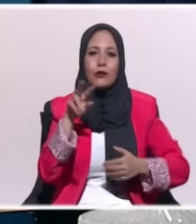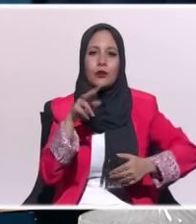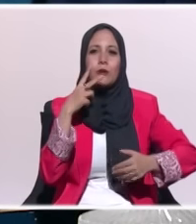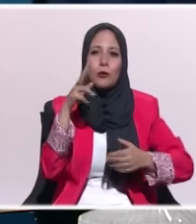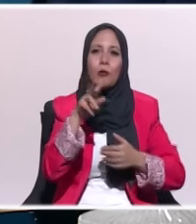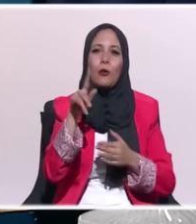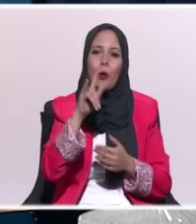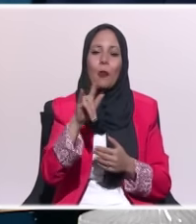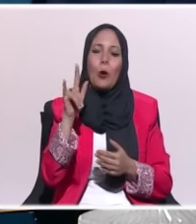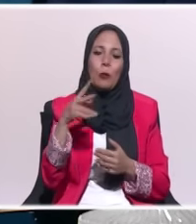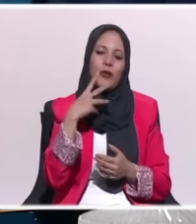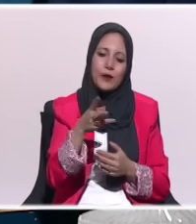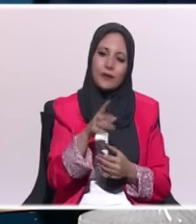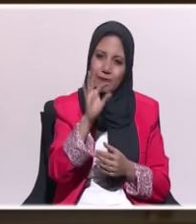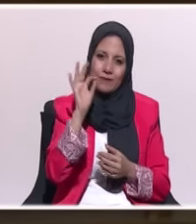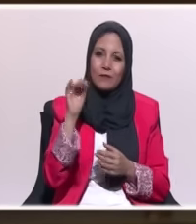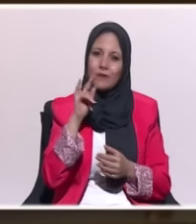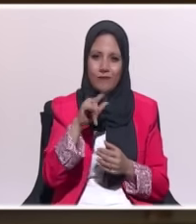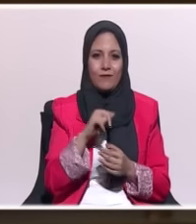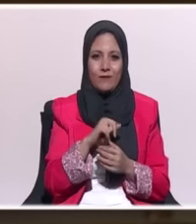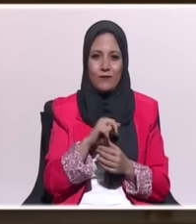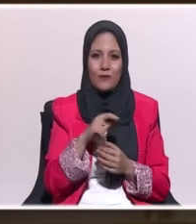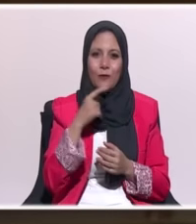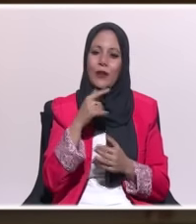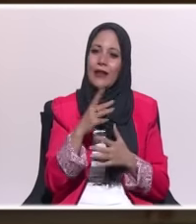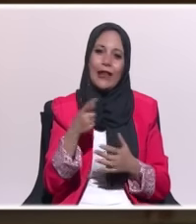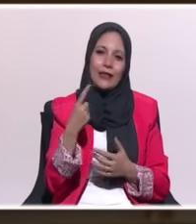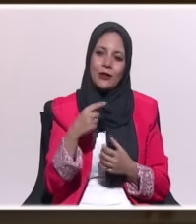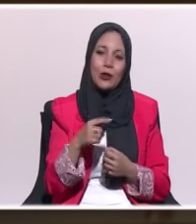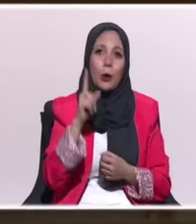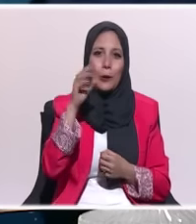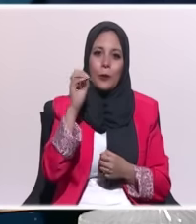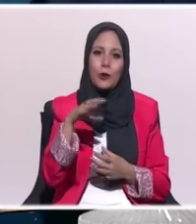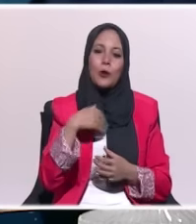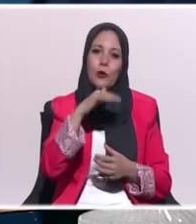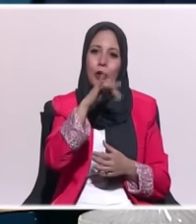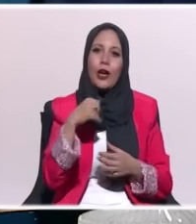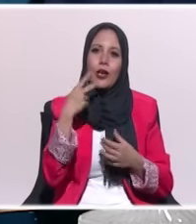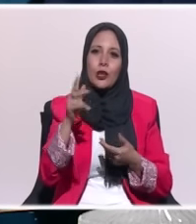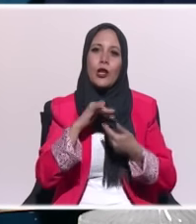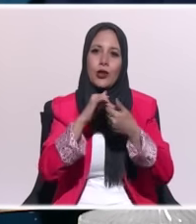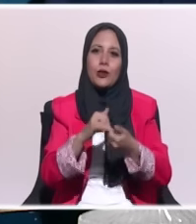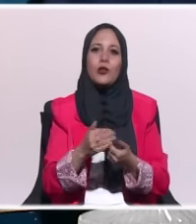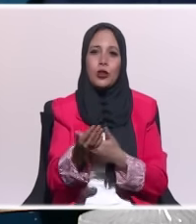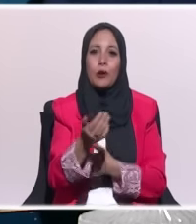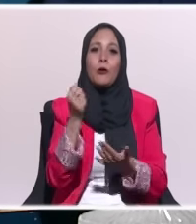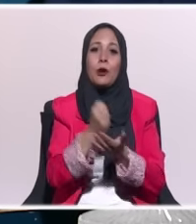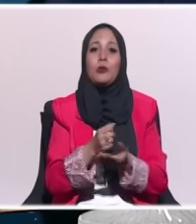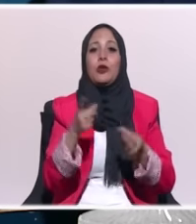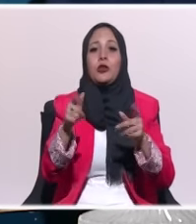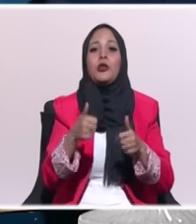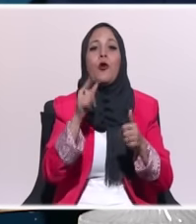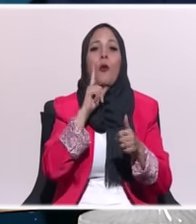كده بتقول يعني هي جايه معاكي كده بس هي بنتك هي امك. ربنا انا جايه عشان تتكرم. لا هكرمك اوعدك اذا